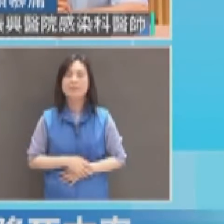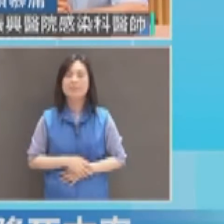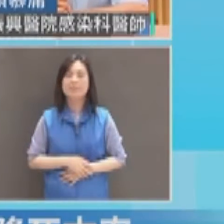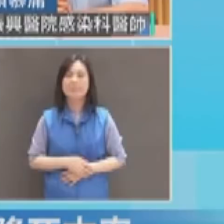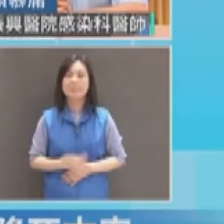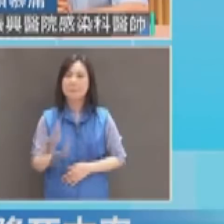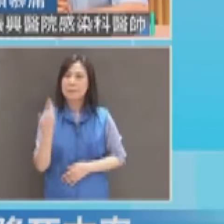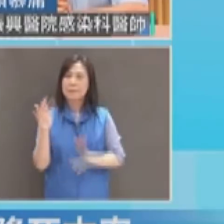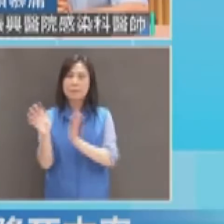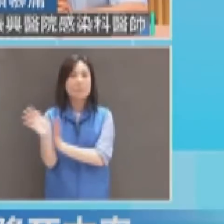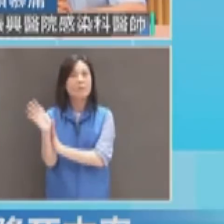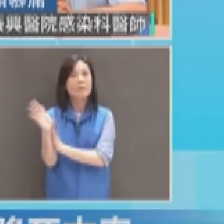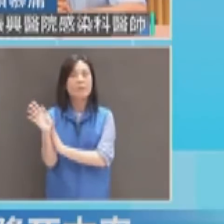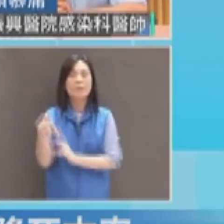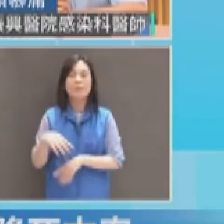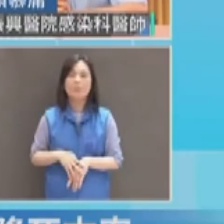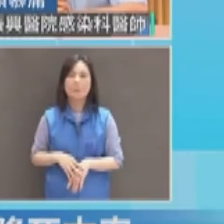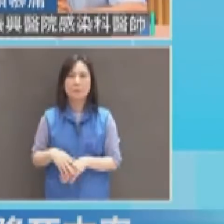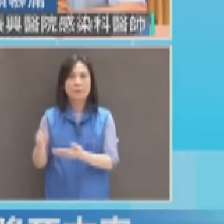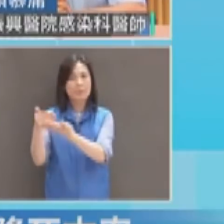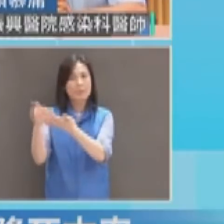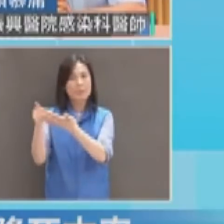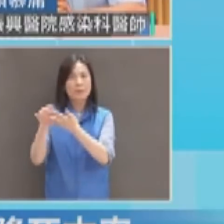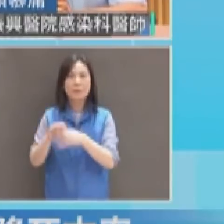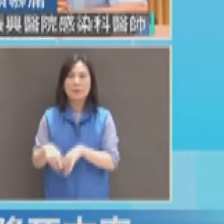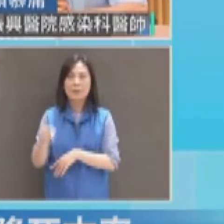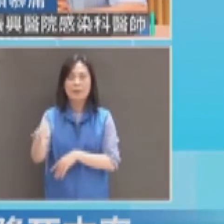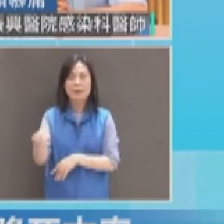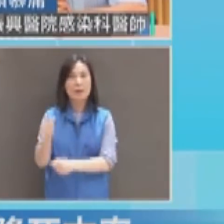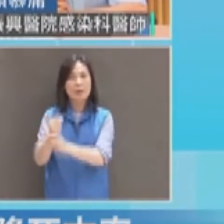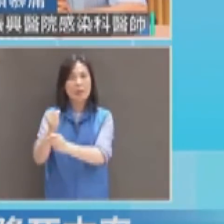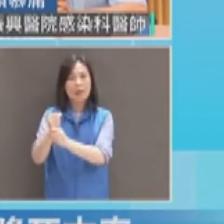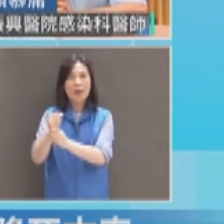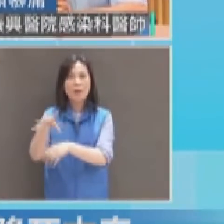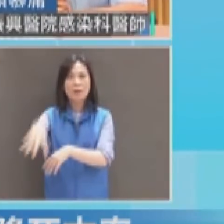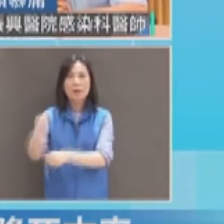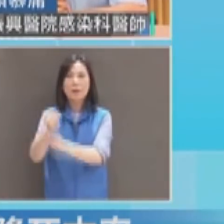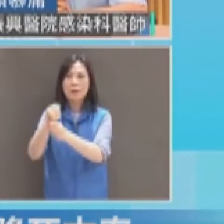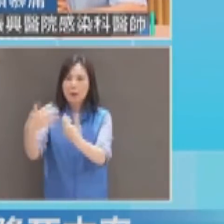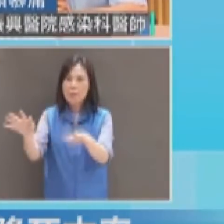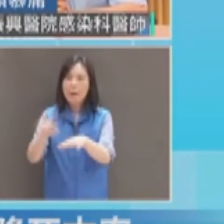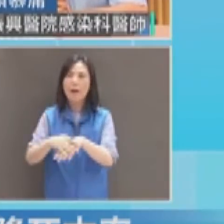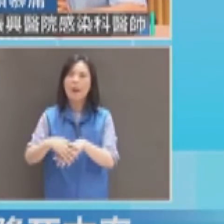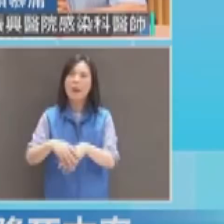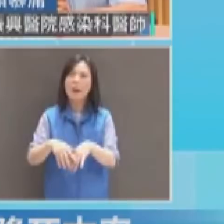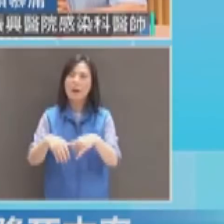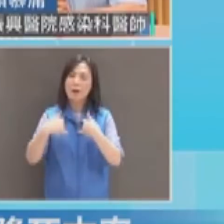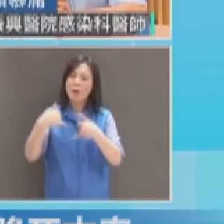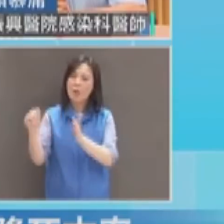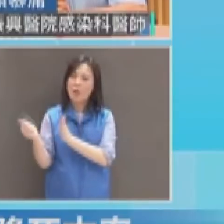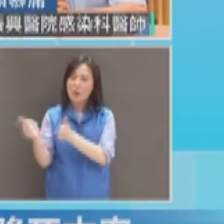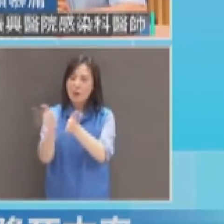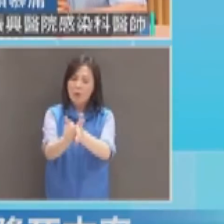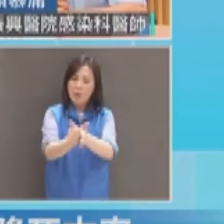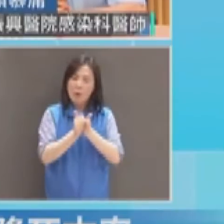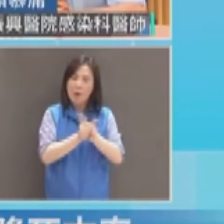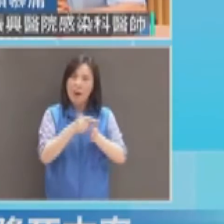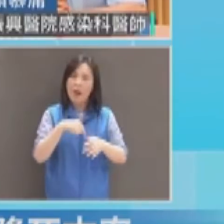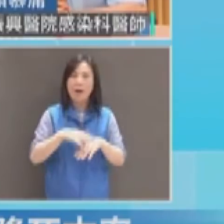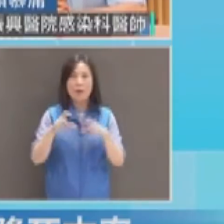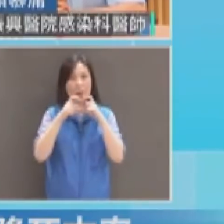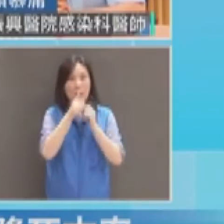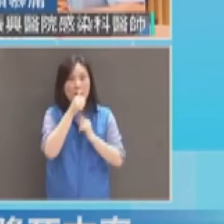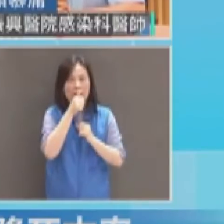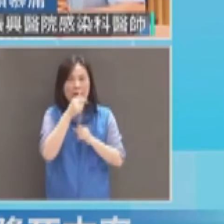张示意图，哦，我们刚刚在职场在交通进行当中我们做了这么认真，其实就是不要把污染区带进家里